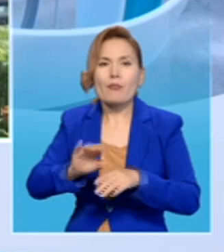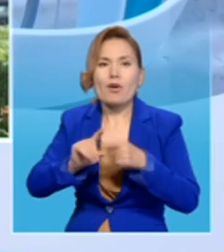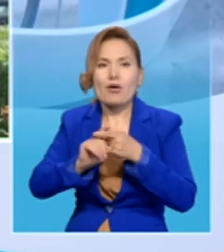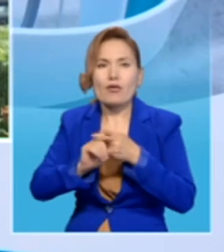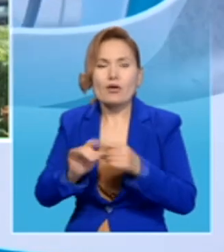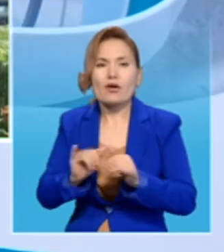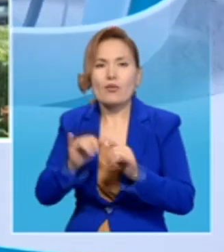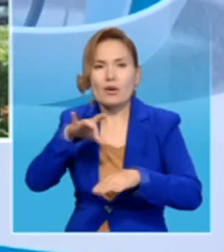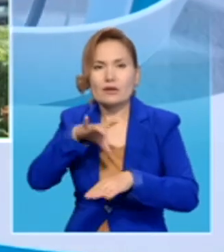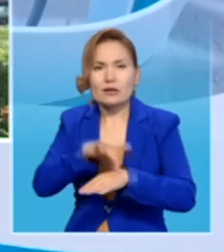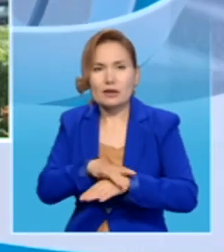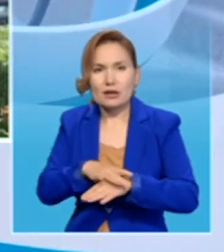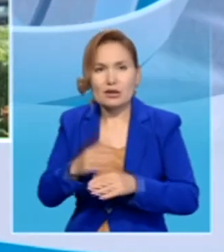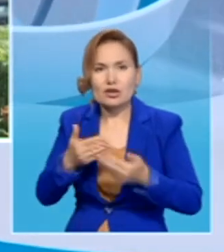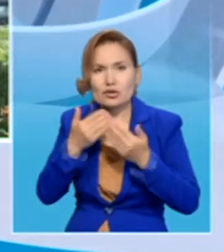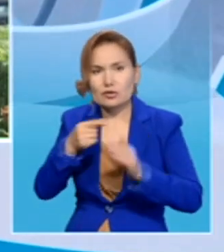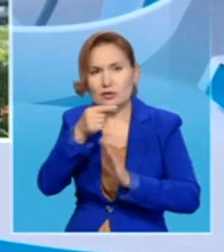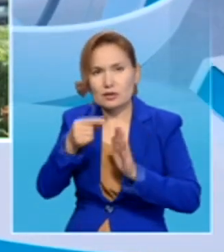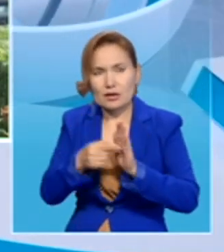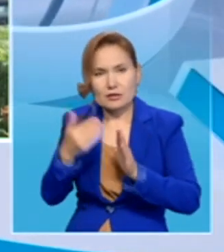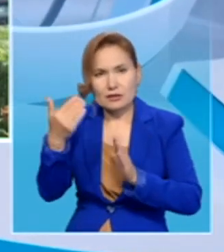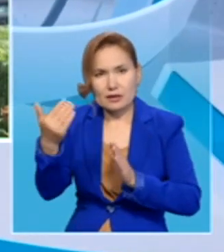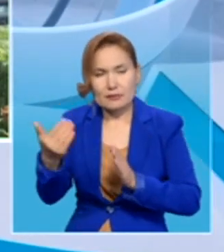елінде тіркелді?